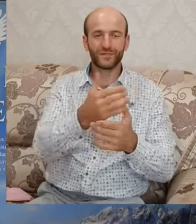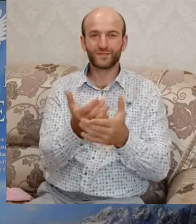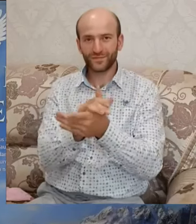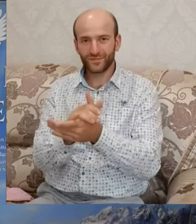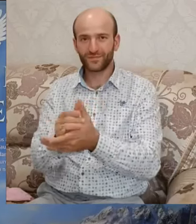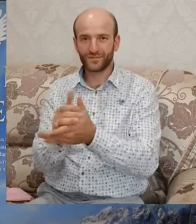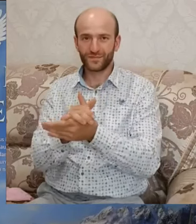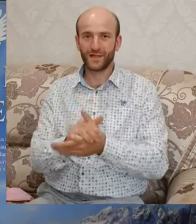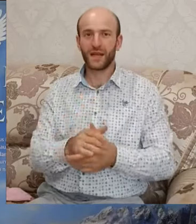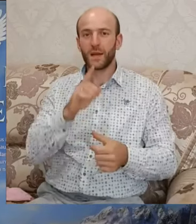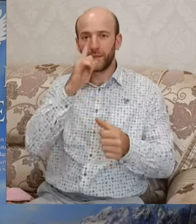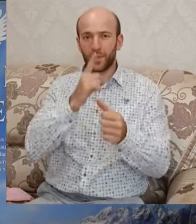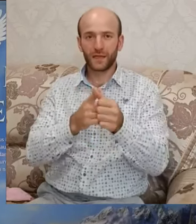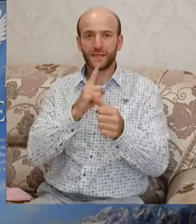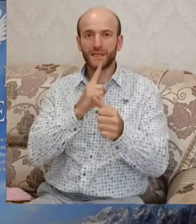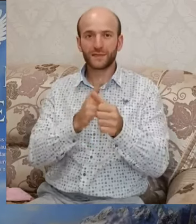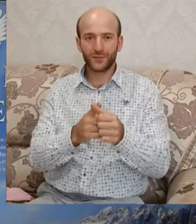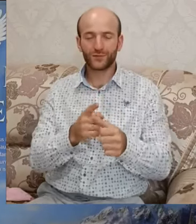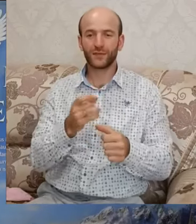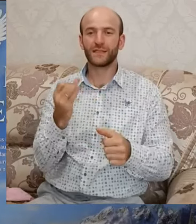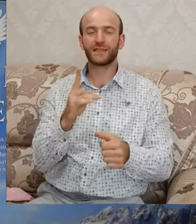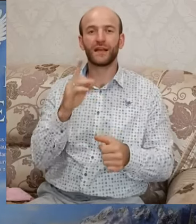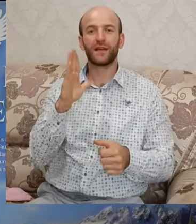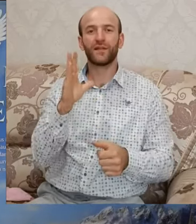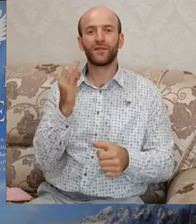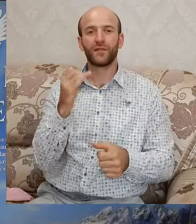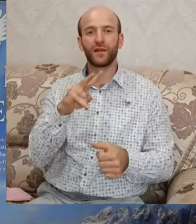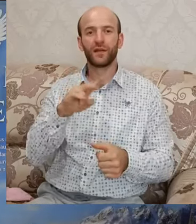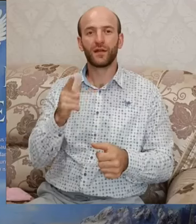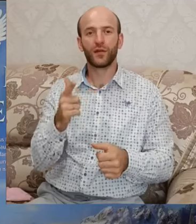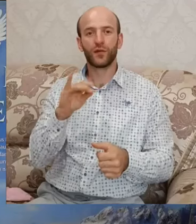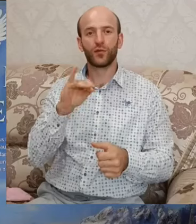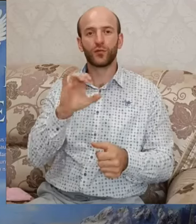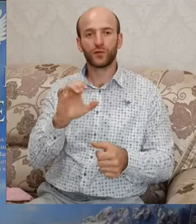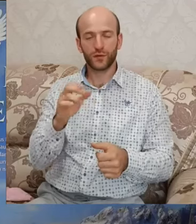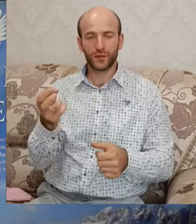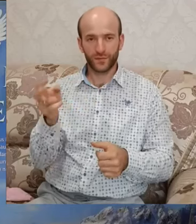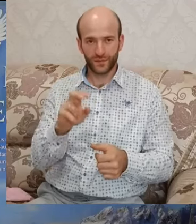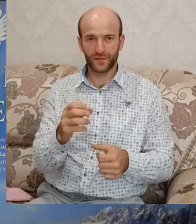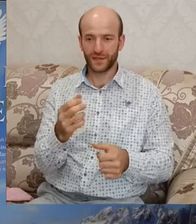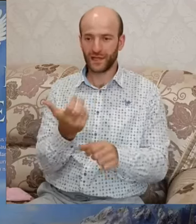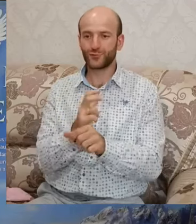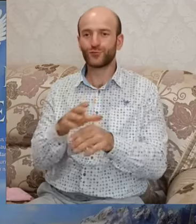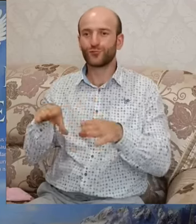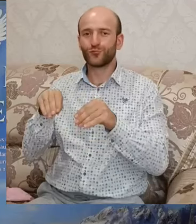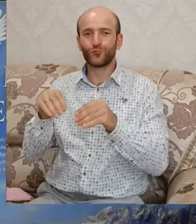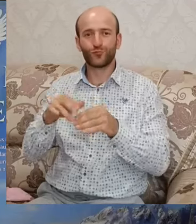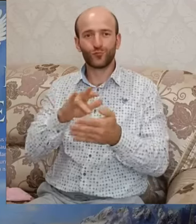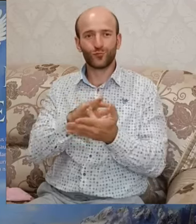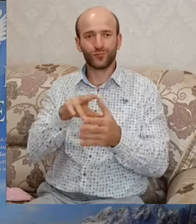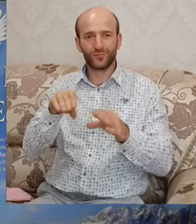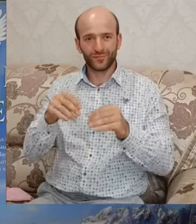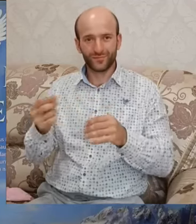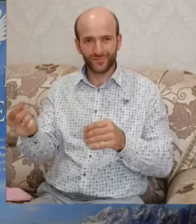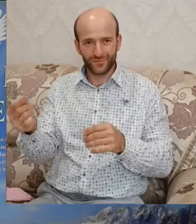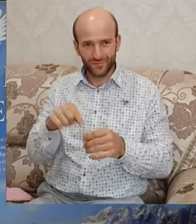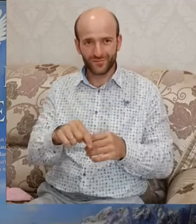gretimo miesto. Братья и сестры из Вильнюса, нашего соседнего города. Taip, Rokiškis, Tauragė. Rokiškis, Tauragė.